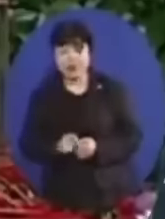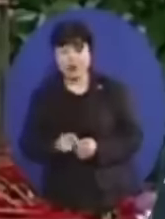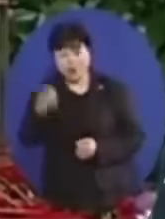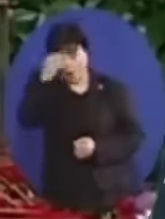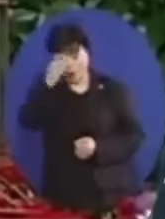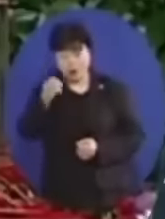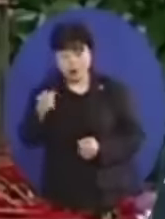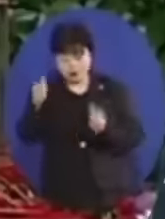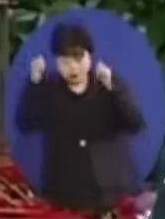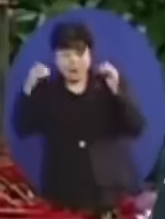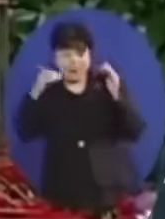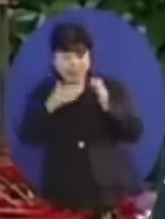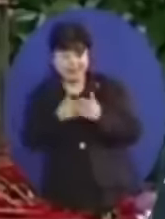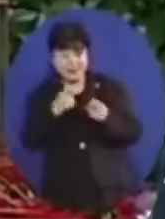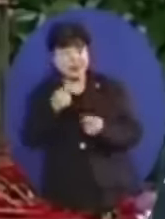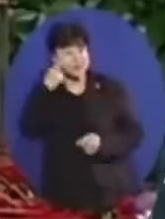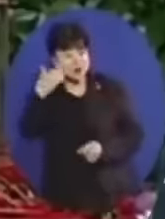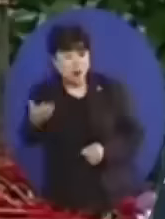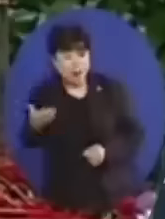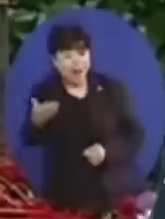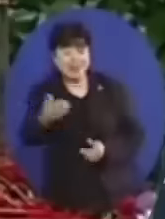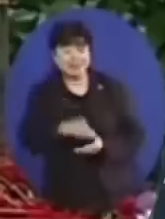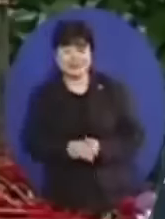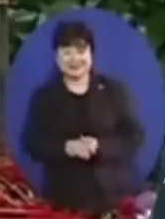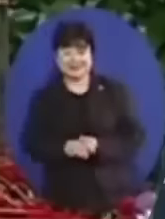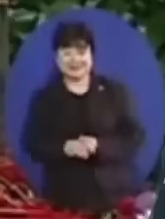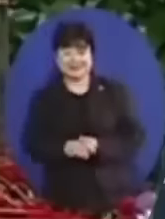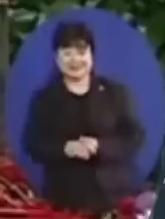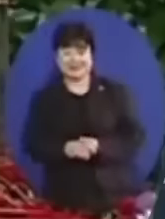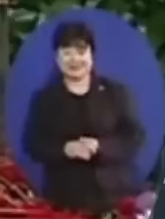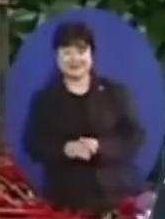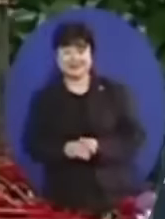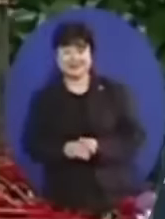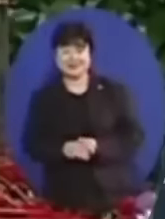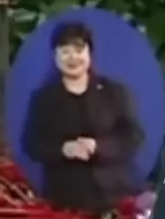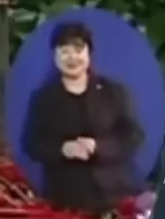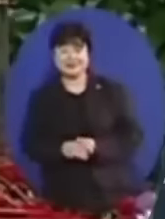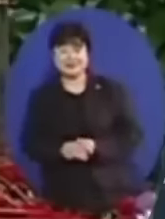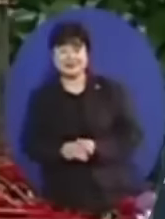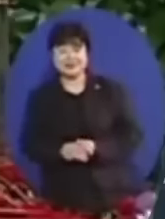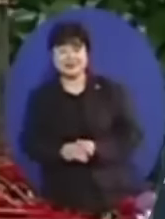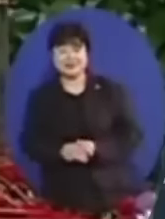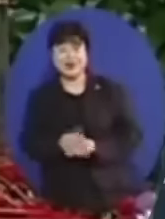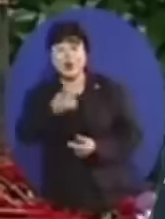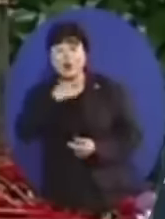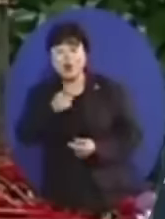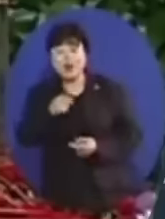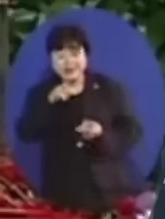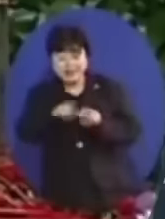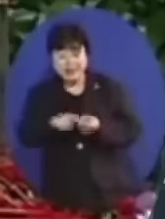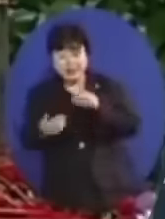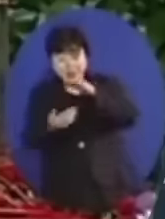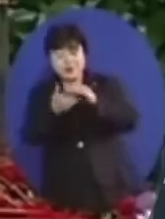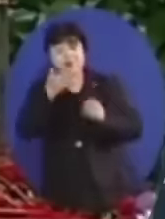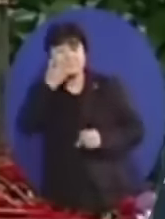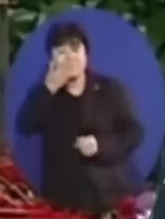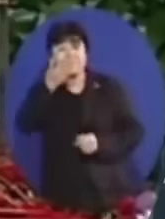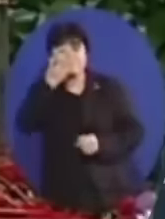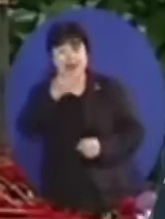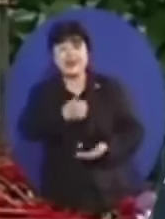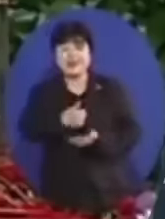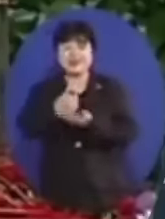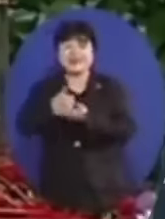고등학교 졸업할 때까지 똑같은 질문을 했습니다. 그리고 그는 그때마다 너는 내가 원하는 대로 꼭 이룰 것이라고